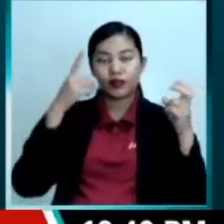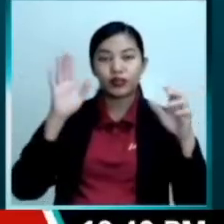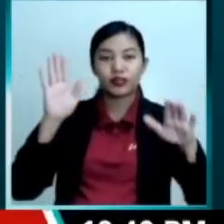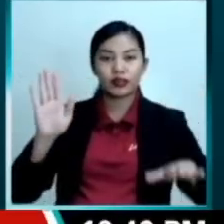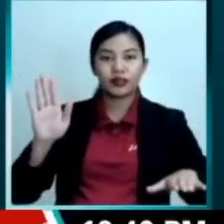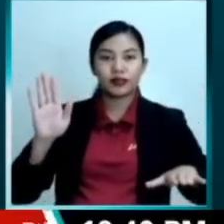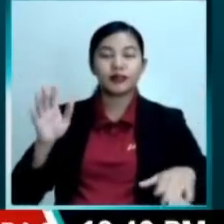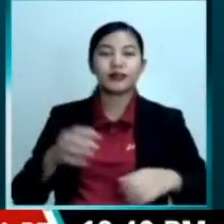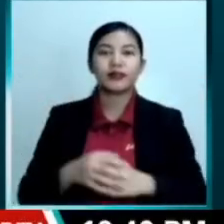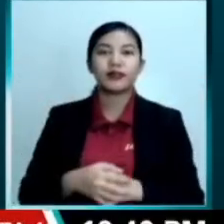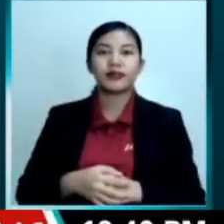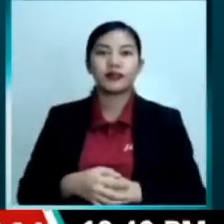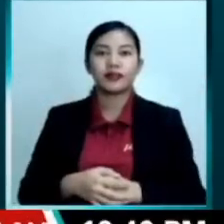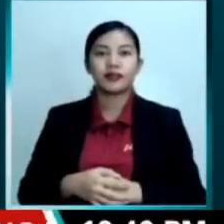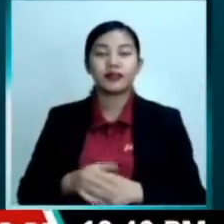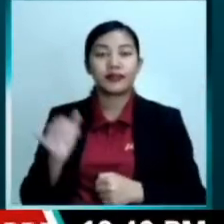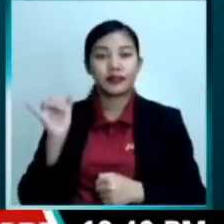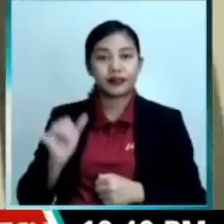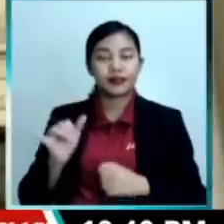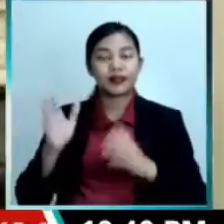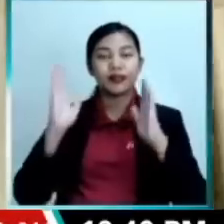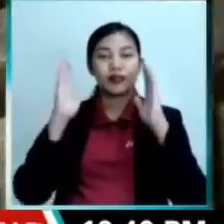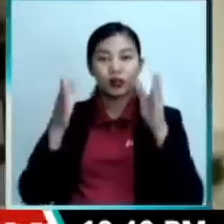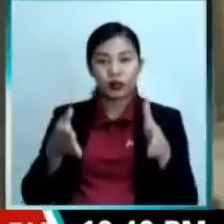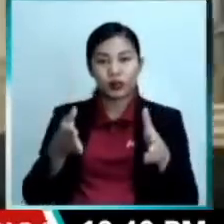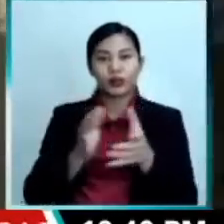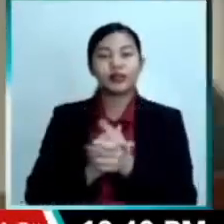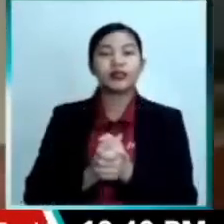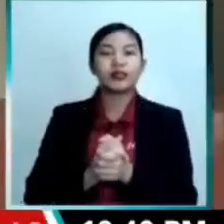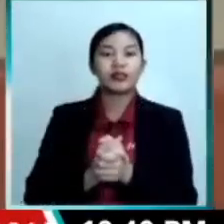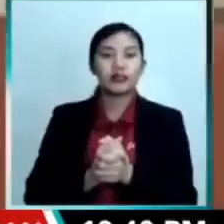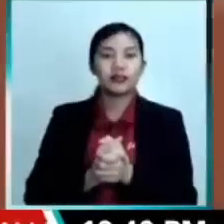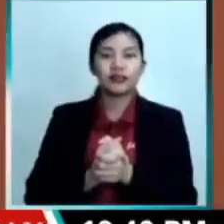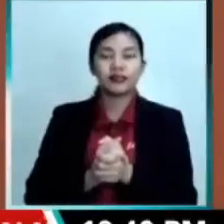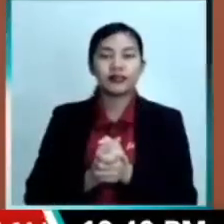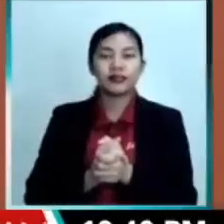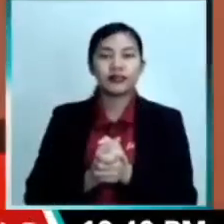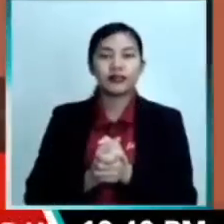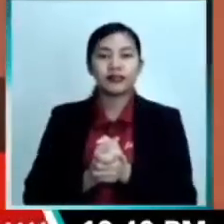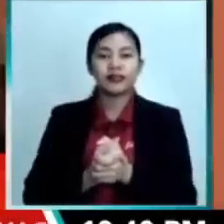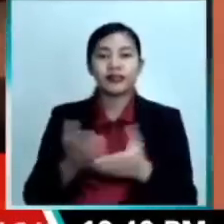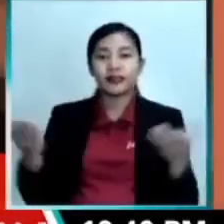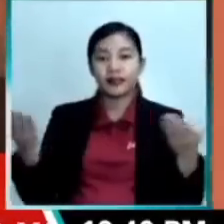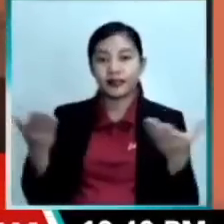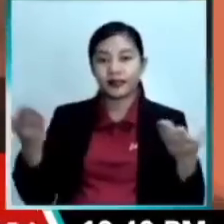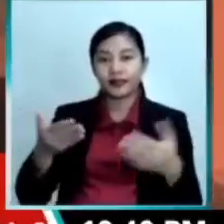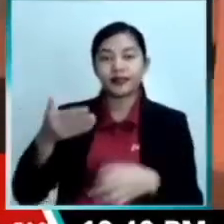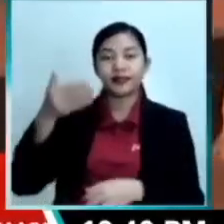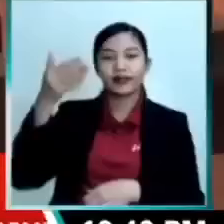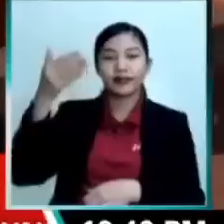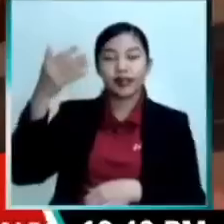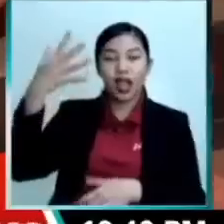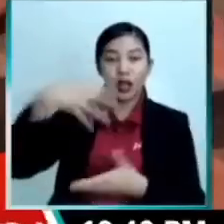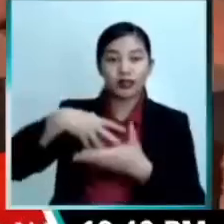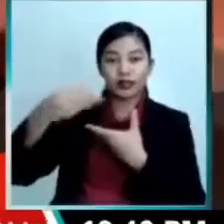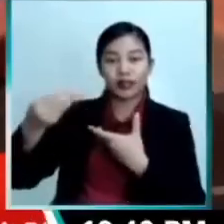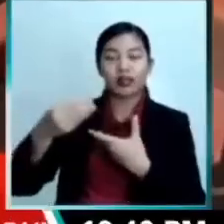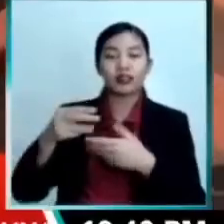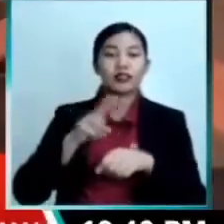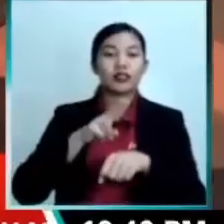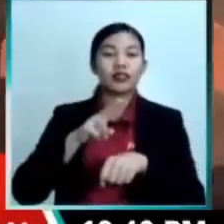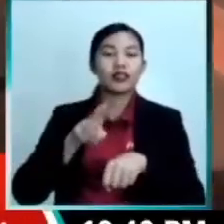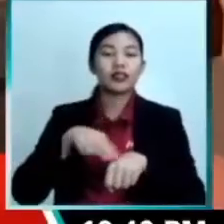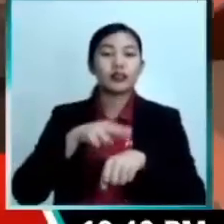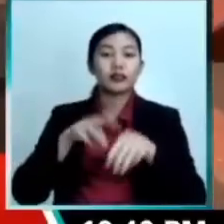the centerpiece or take the center stage. Dito sa labas ng National Museum, planong idaos na inaugural committee